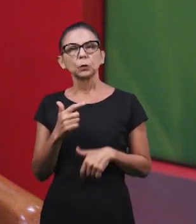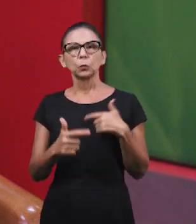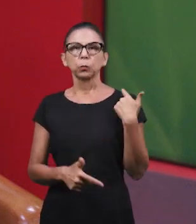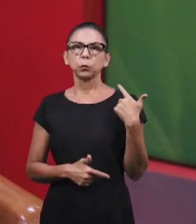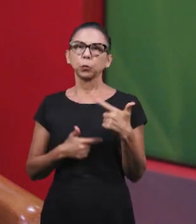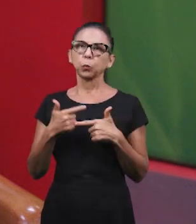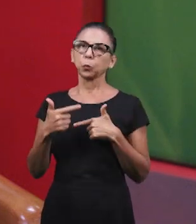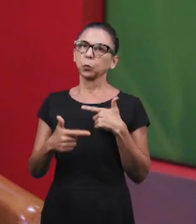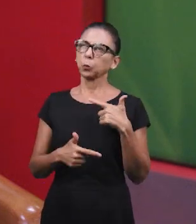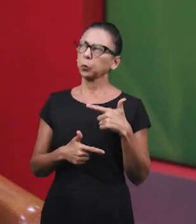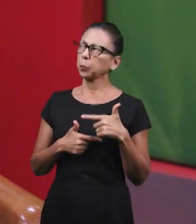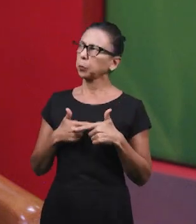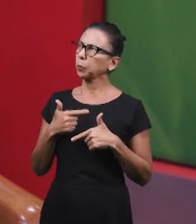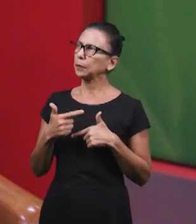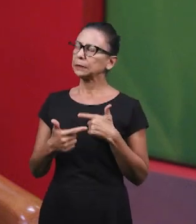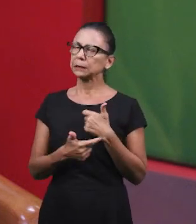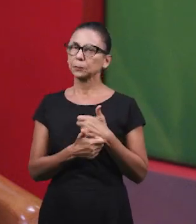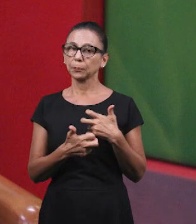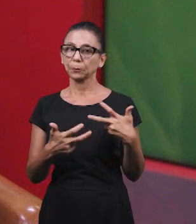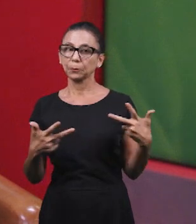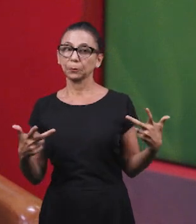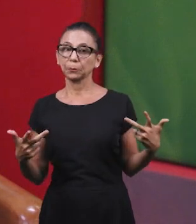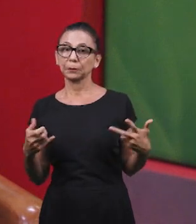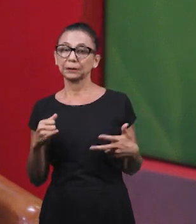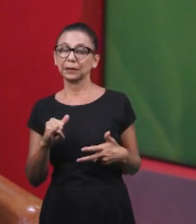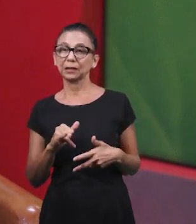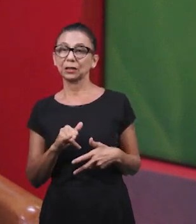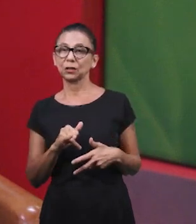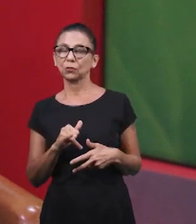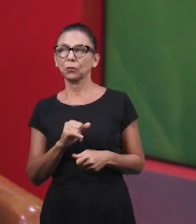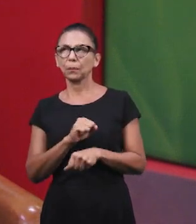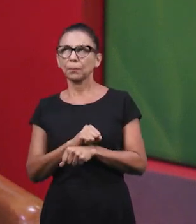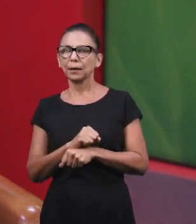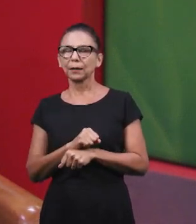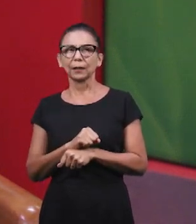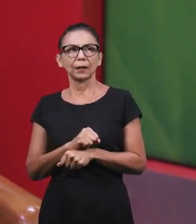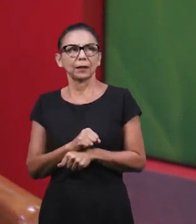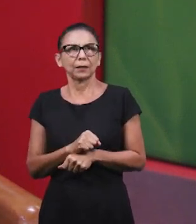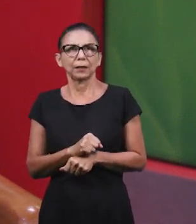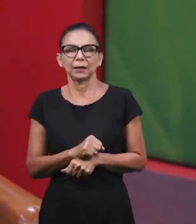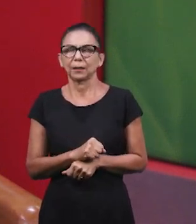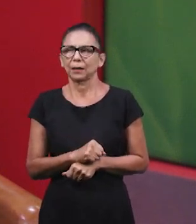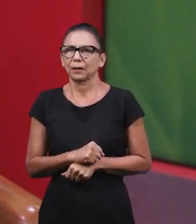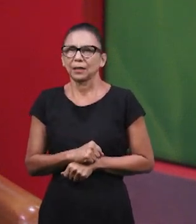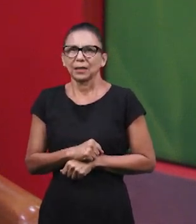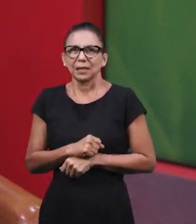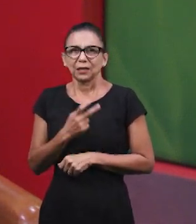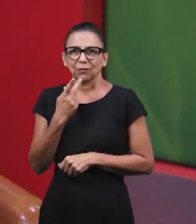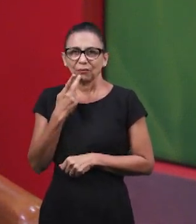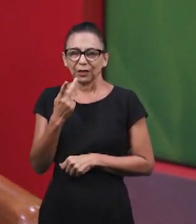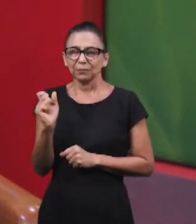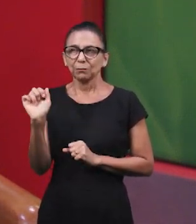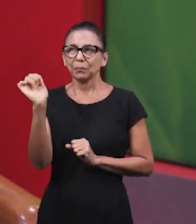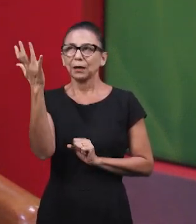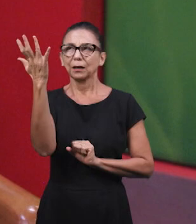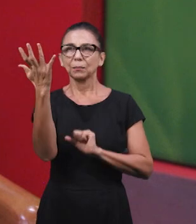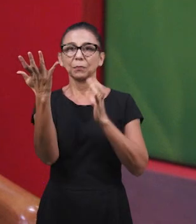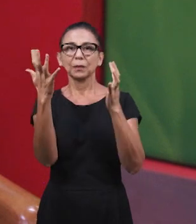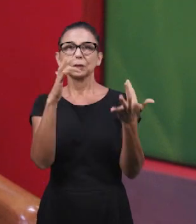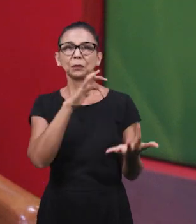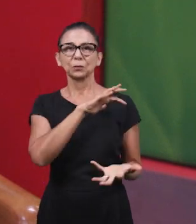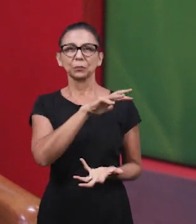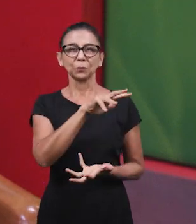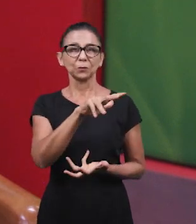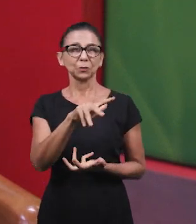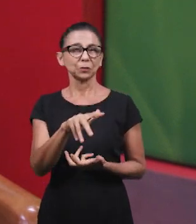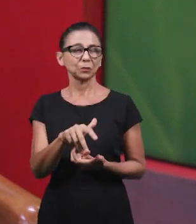Si nous allions nous arrêter pour parler de ce qui est sur le monde, les maladies, les problèmes économiques, de tous les côtés.